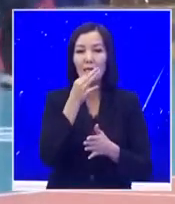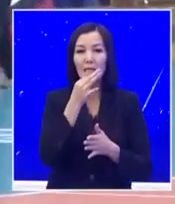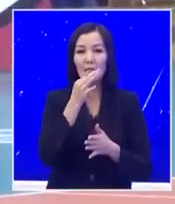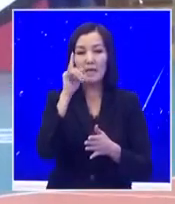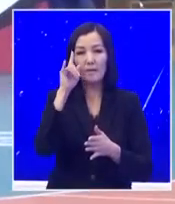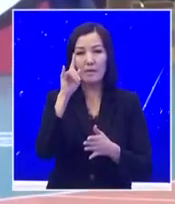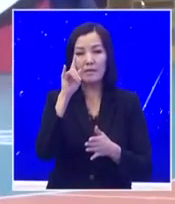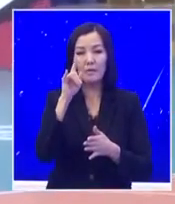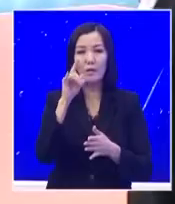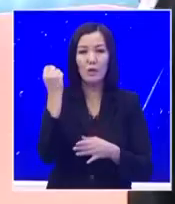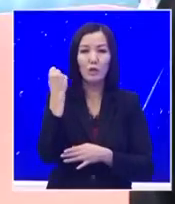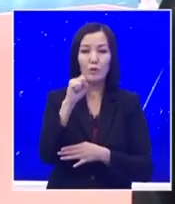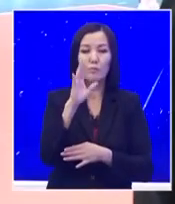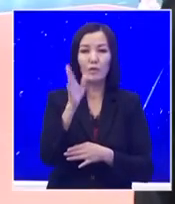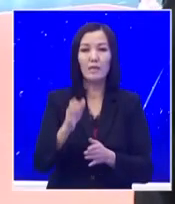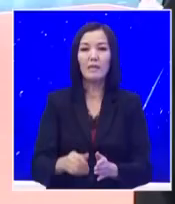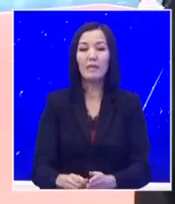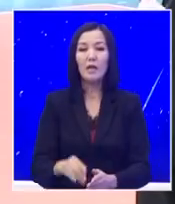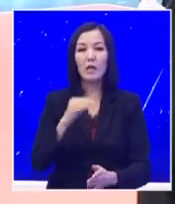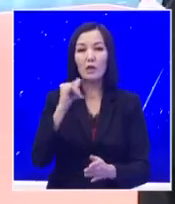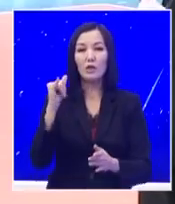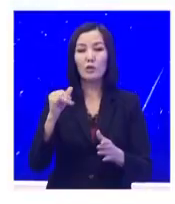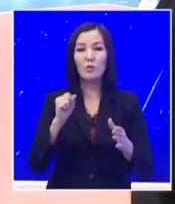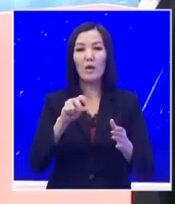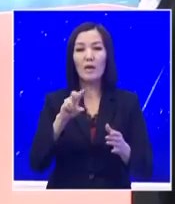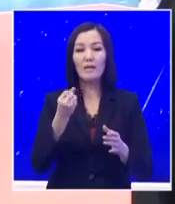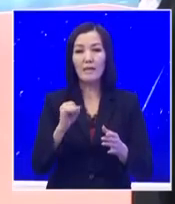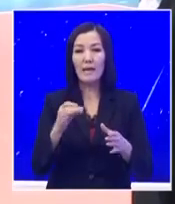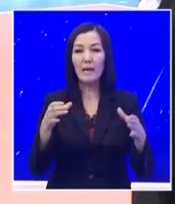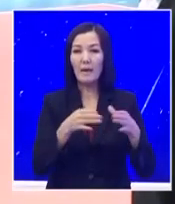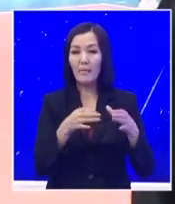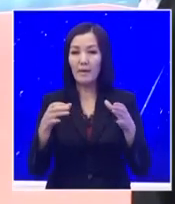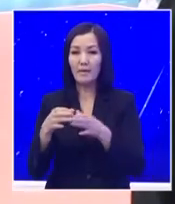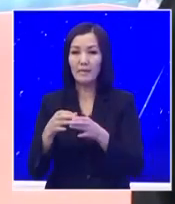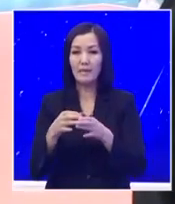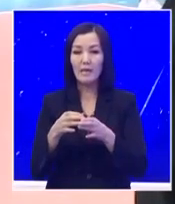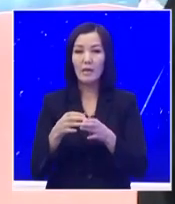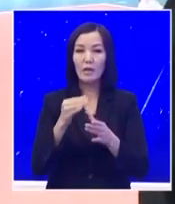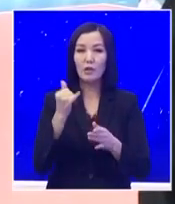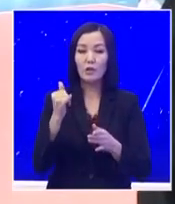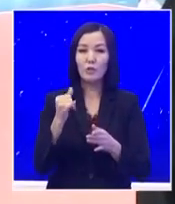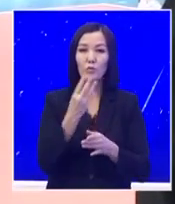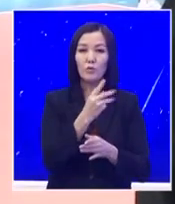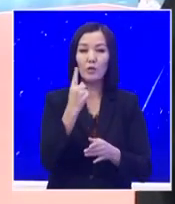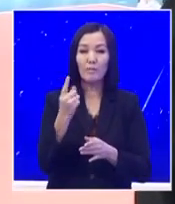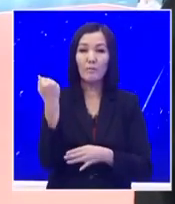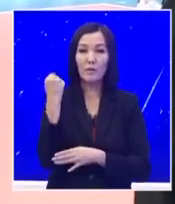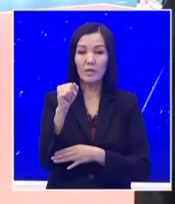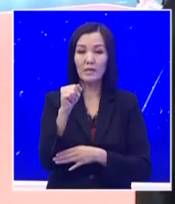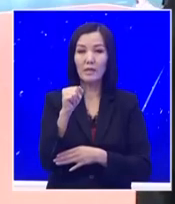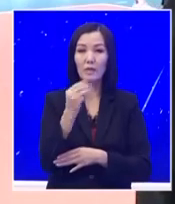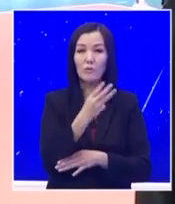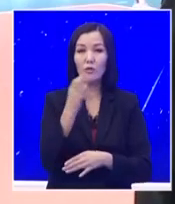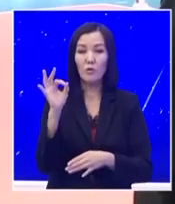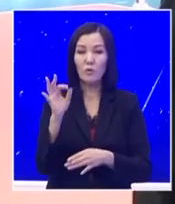атанады. Жетісу командасы мен Алтай командасының арасында. Жетісу командасы негізі жеңіске жетсе, 3-1 или 3-0 есебімен